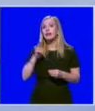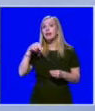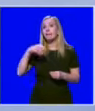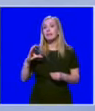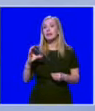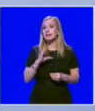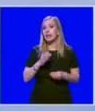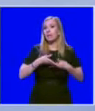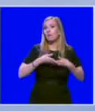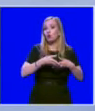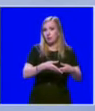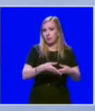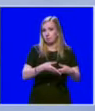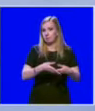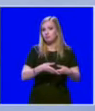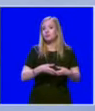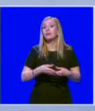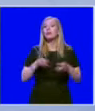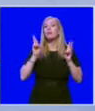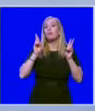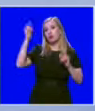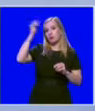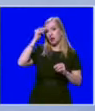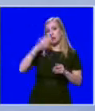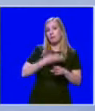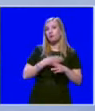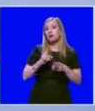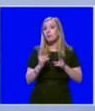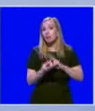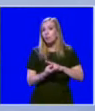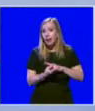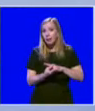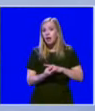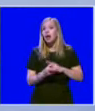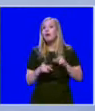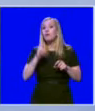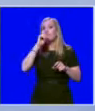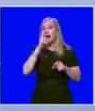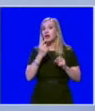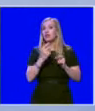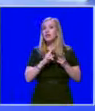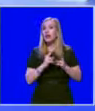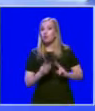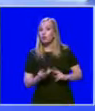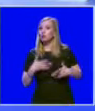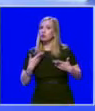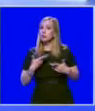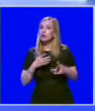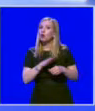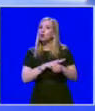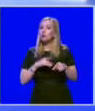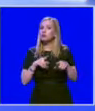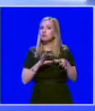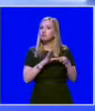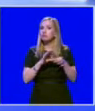ДПС да подкрепи Демократична България и Продължаваме промяната по ключовите реформи, които искаме, основните свързани с тях, ние